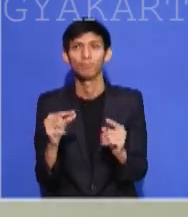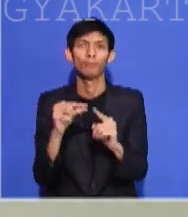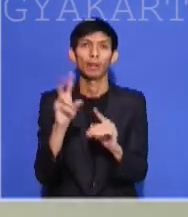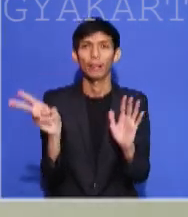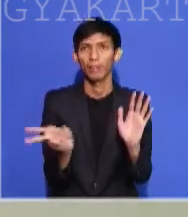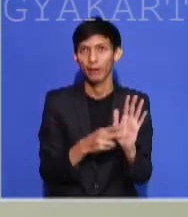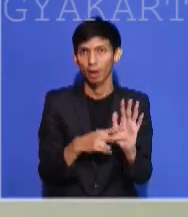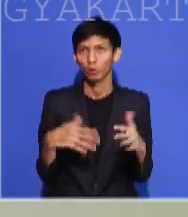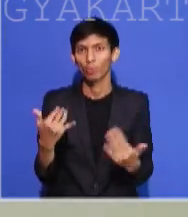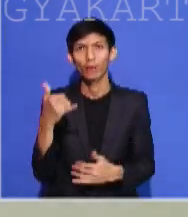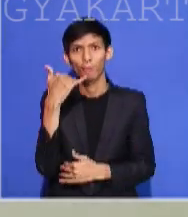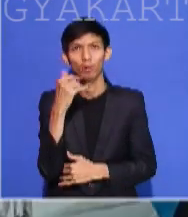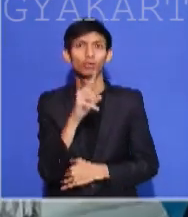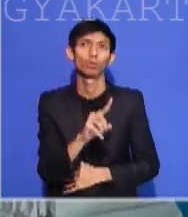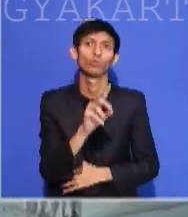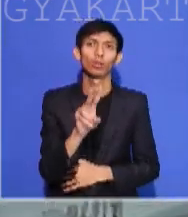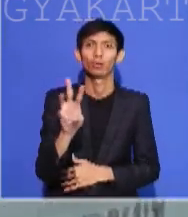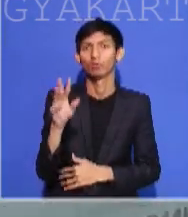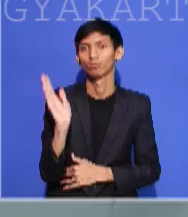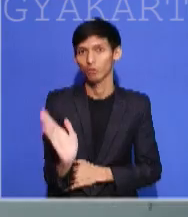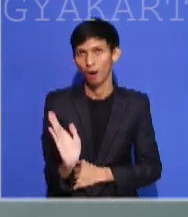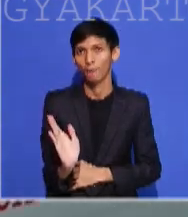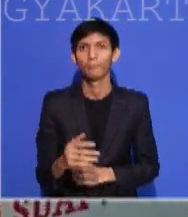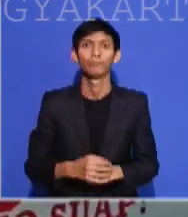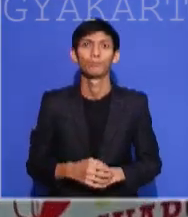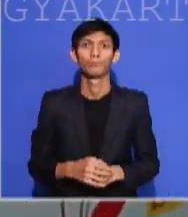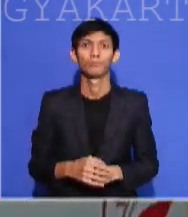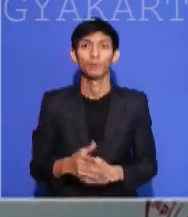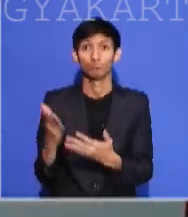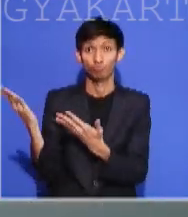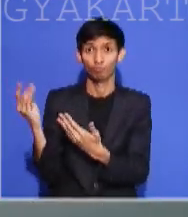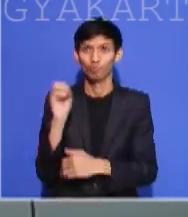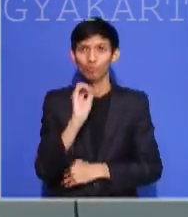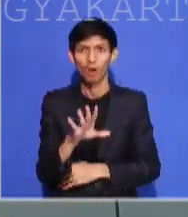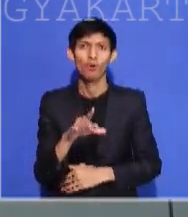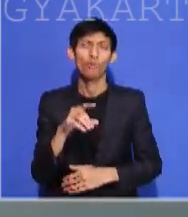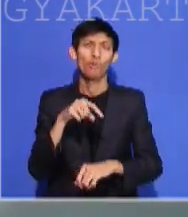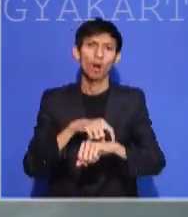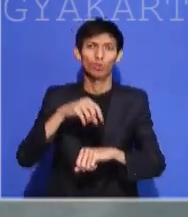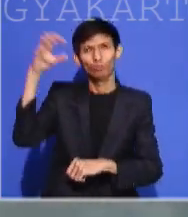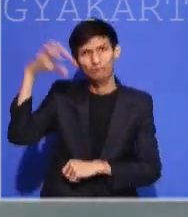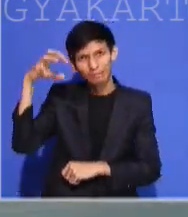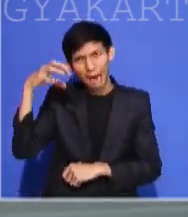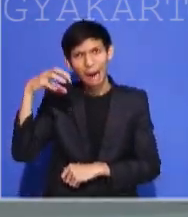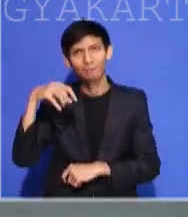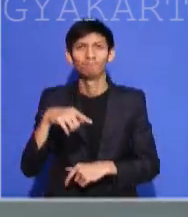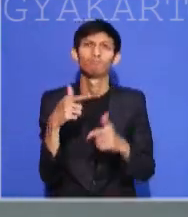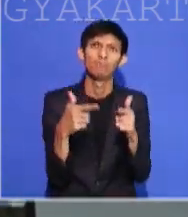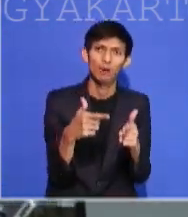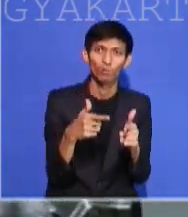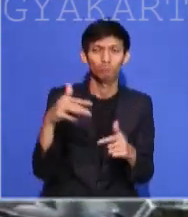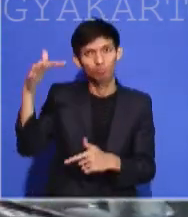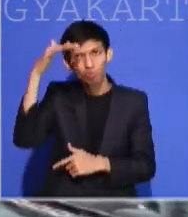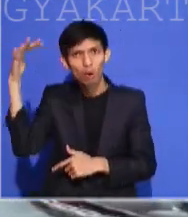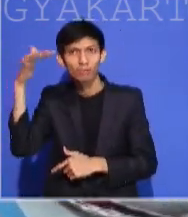kontak pln13it juga menyebut telah masuknya musim penghujan kesiagaan terkait gangguan karena cuaca